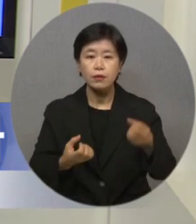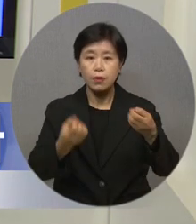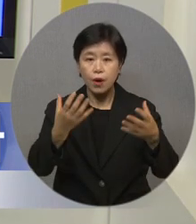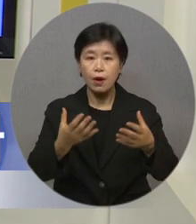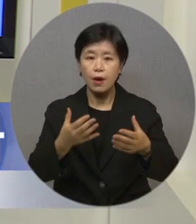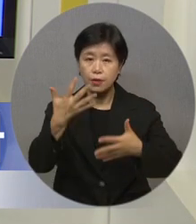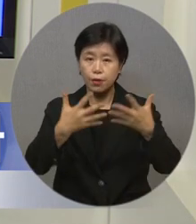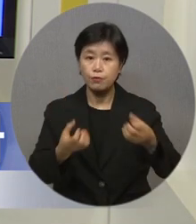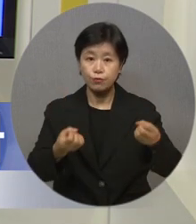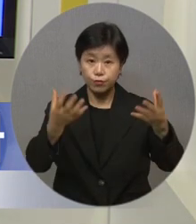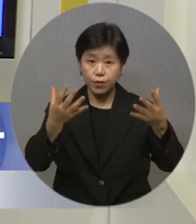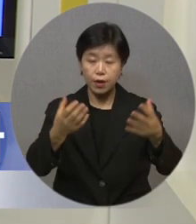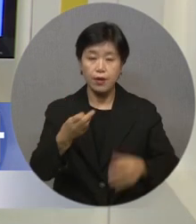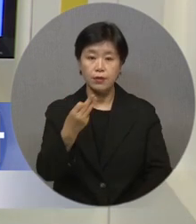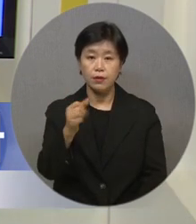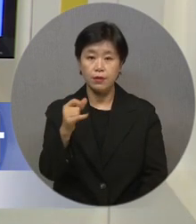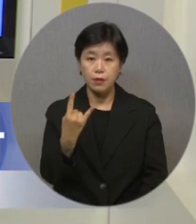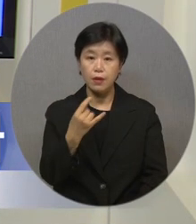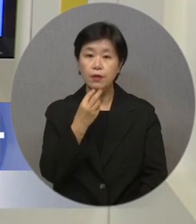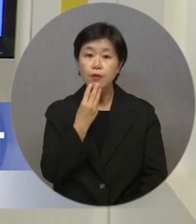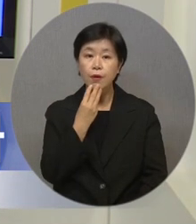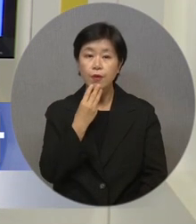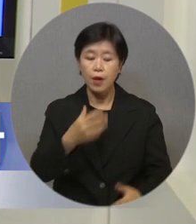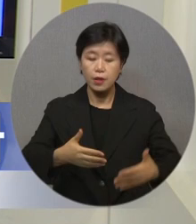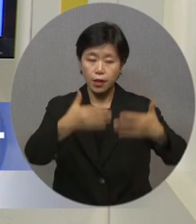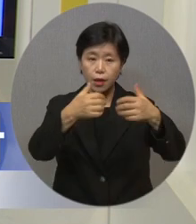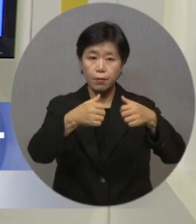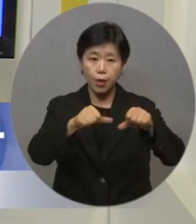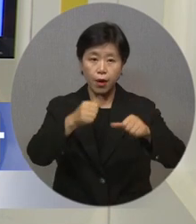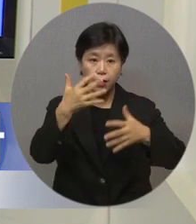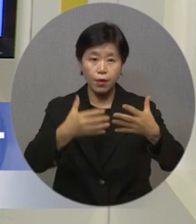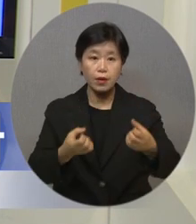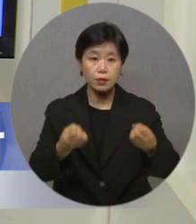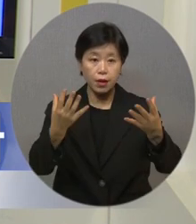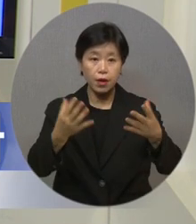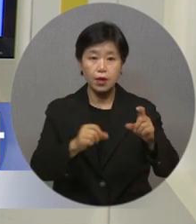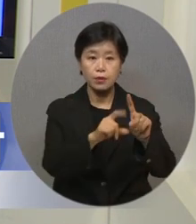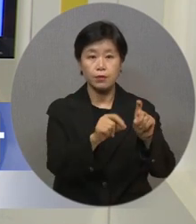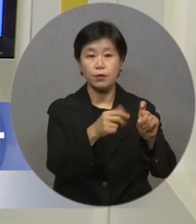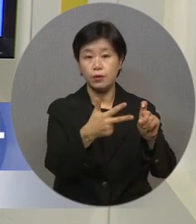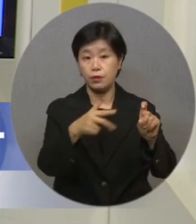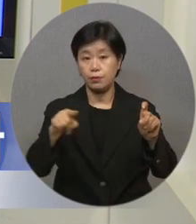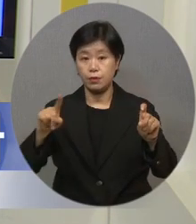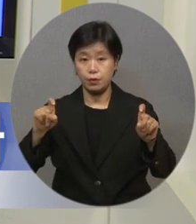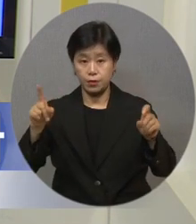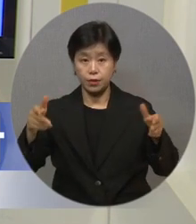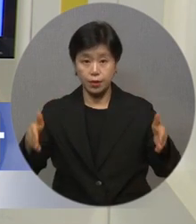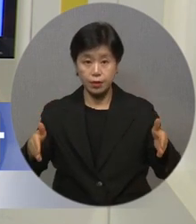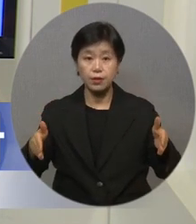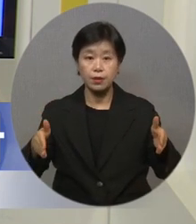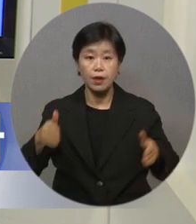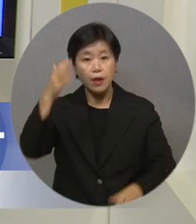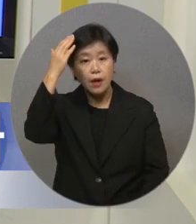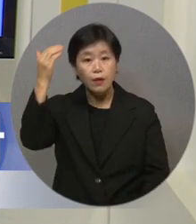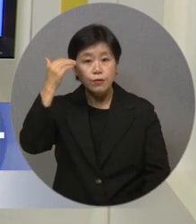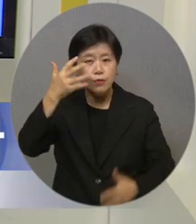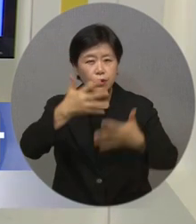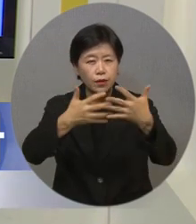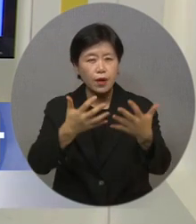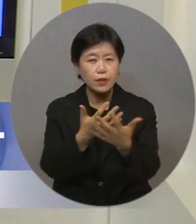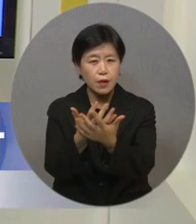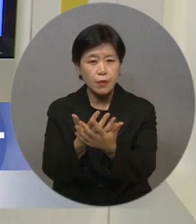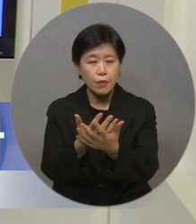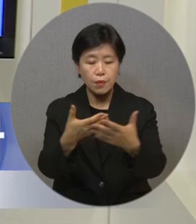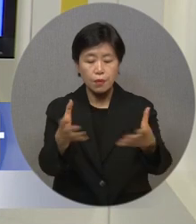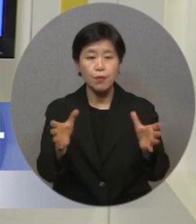13회 서울 베리어프리 영화제가 11월 7일부터 11일까지 한국 영상 자료원 시네마테크에서